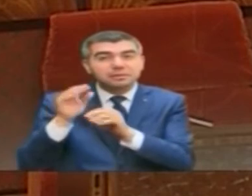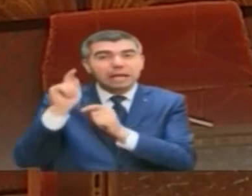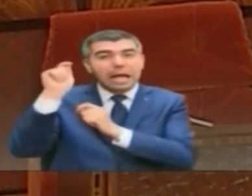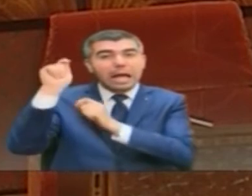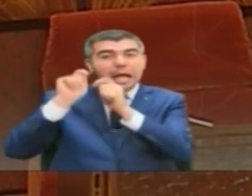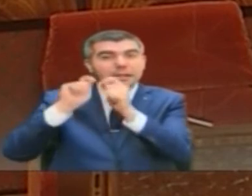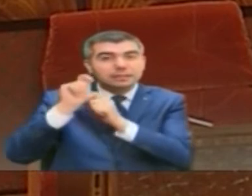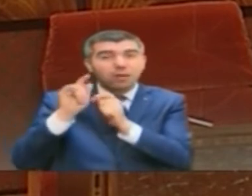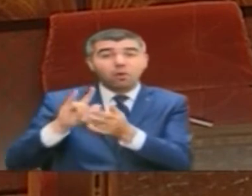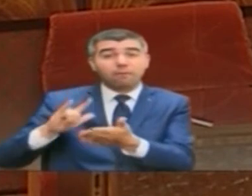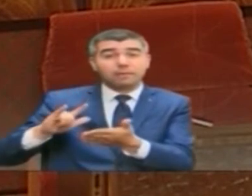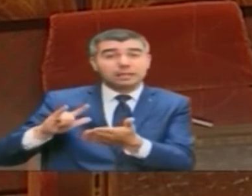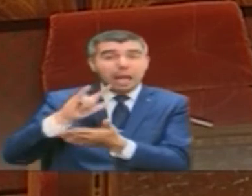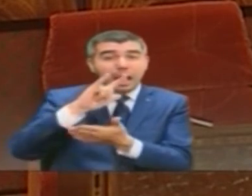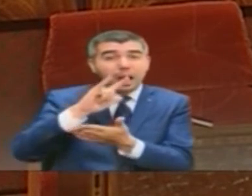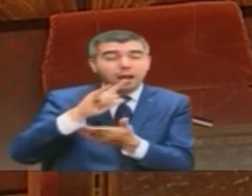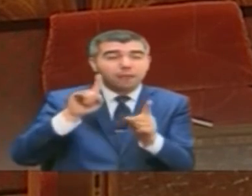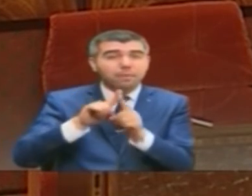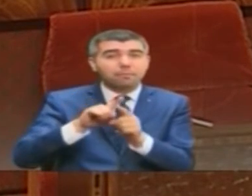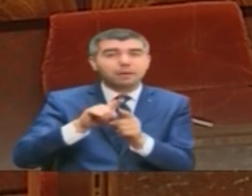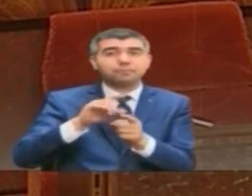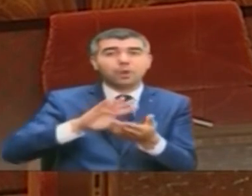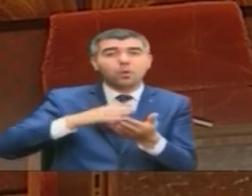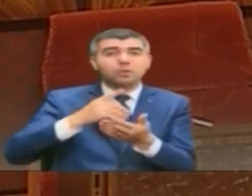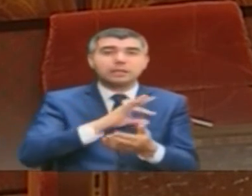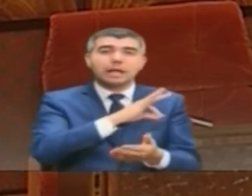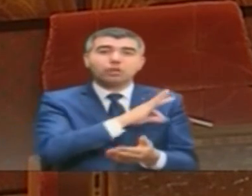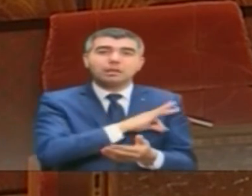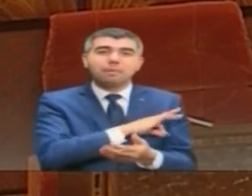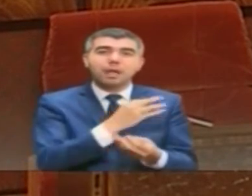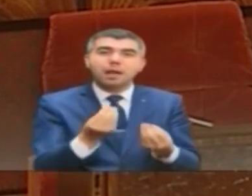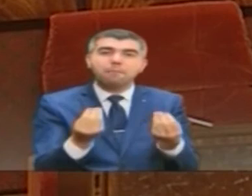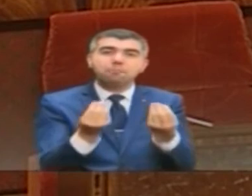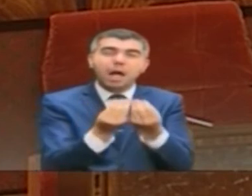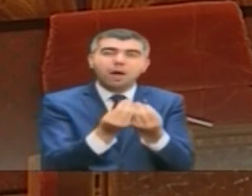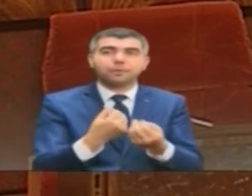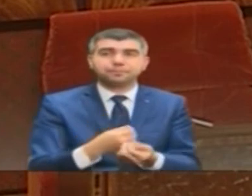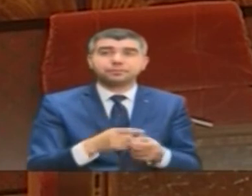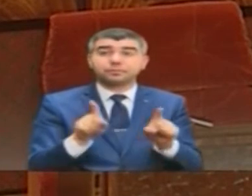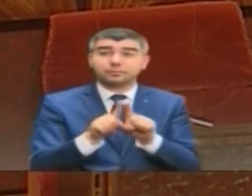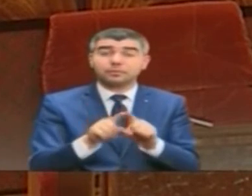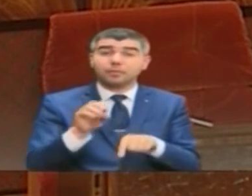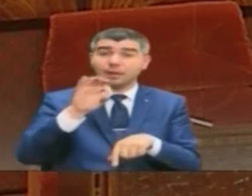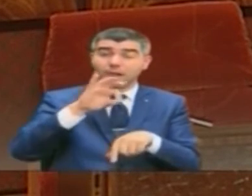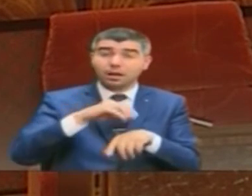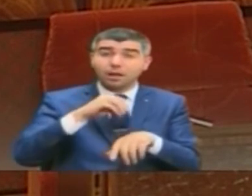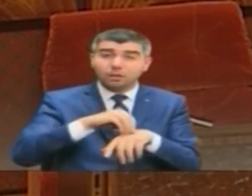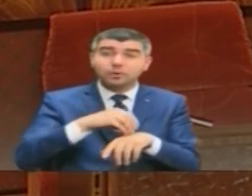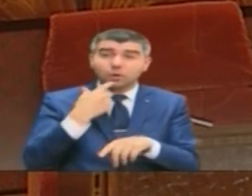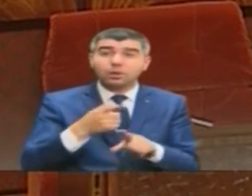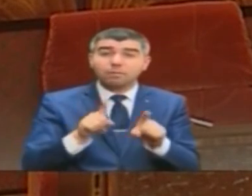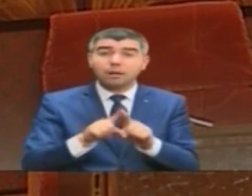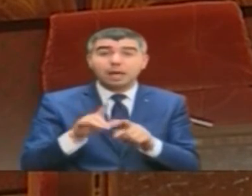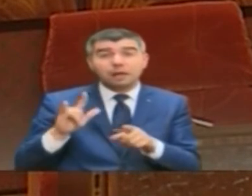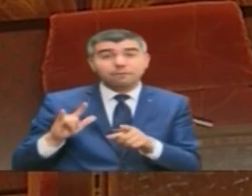الملكيه وطائرات توربو تروش التابعه للدرك الملكي والطائرات من نوع البومباردي وال مجهزه خصيصا